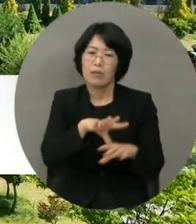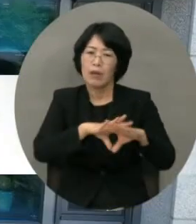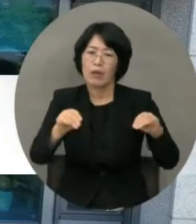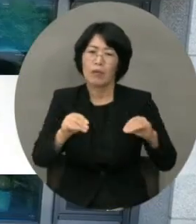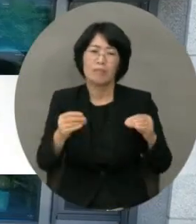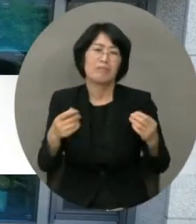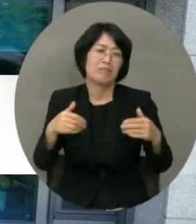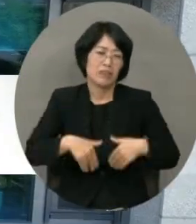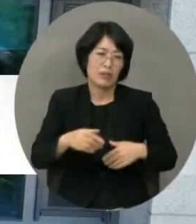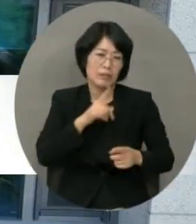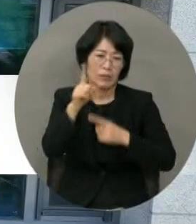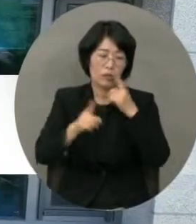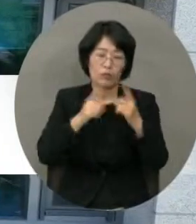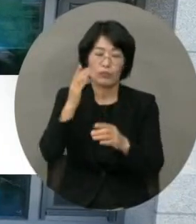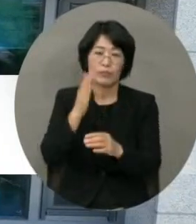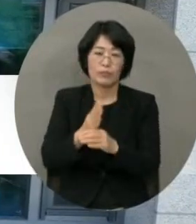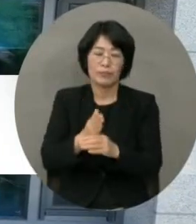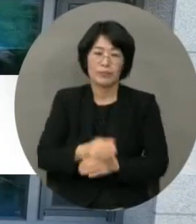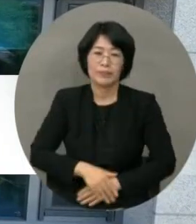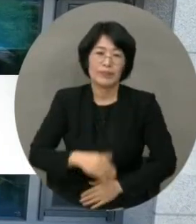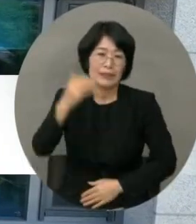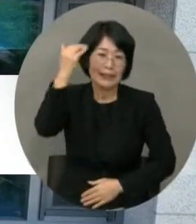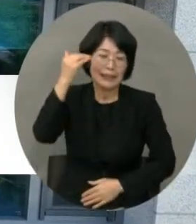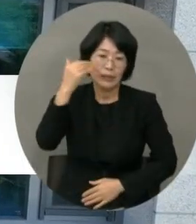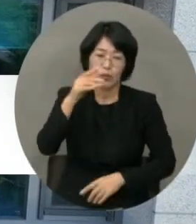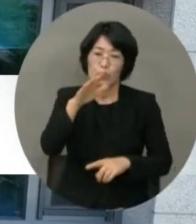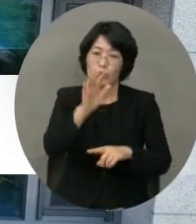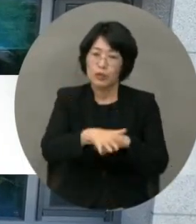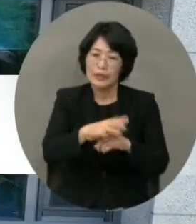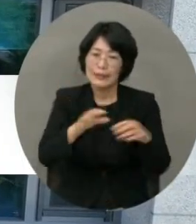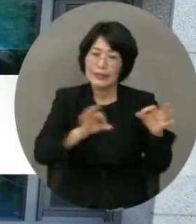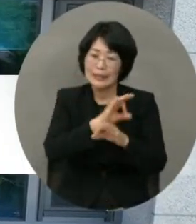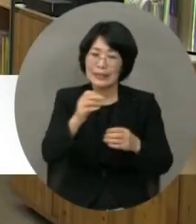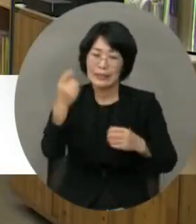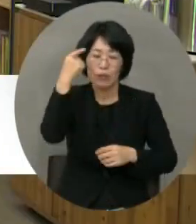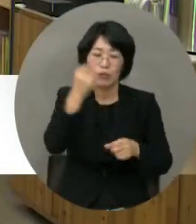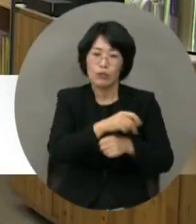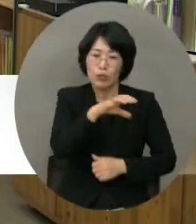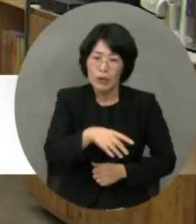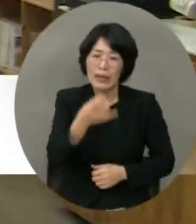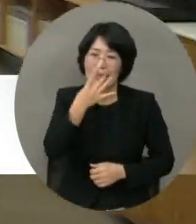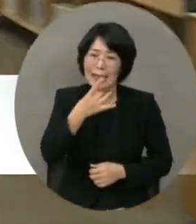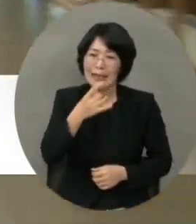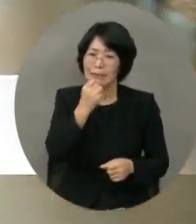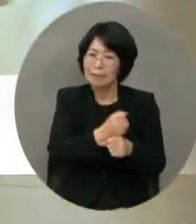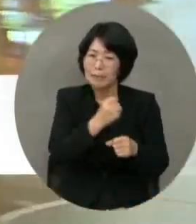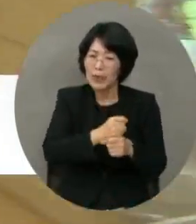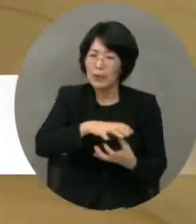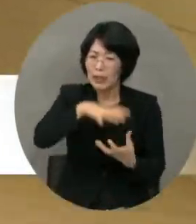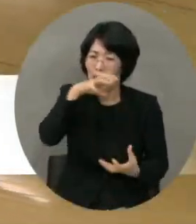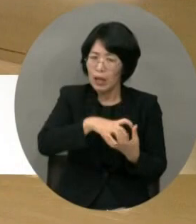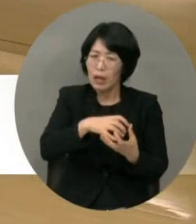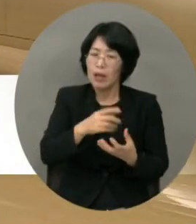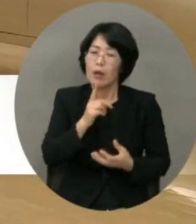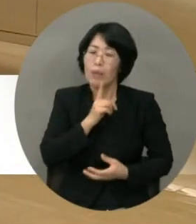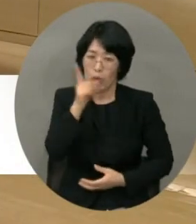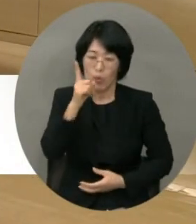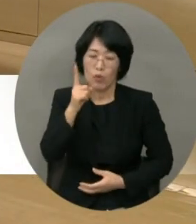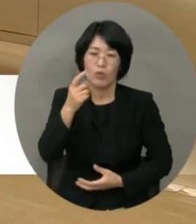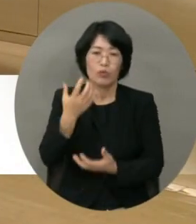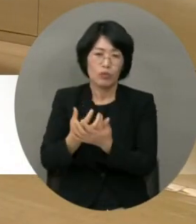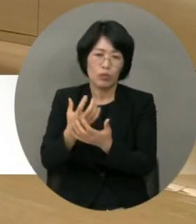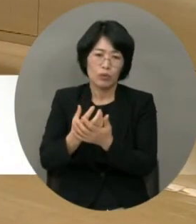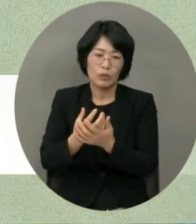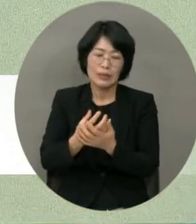목소리가 다르고 있습니다 한국 농촌 경제 연구원은 쌀 생산량 조사 관련 연구 보고서를 통해